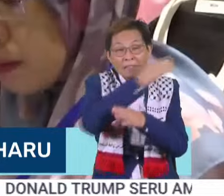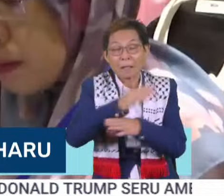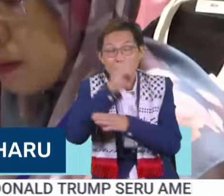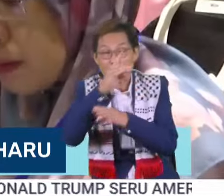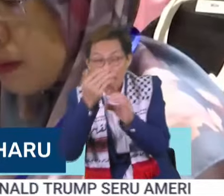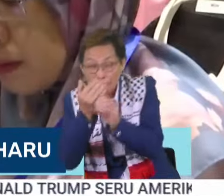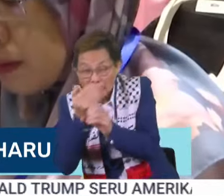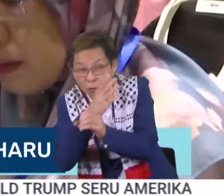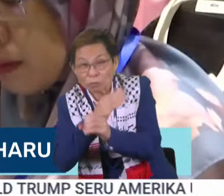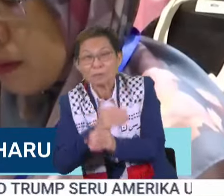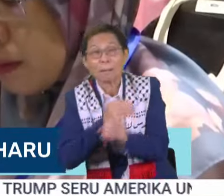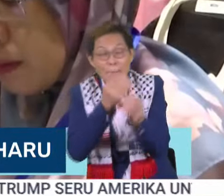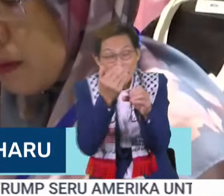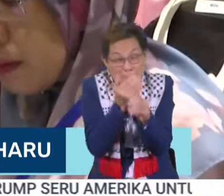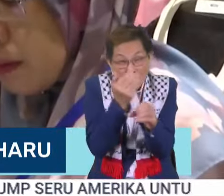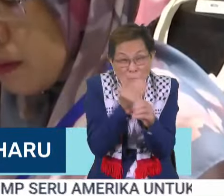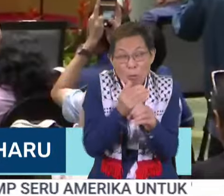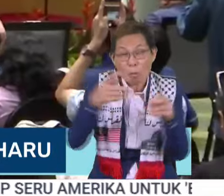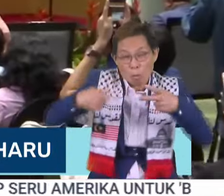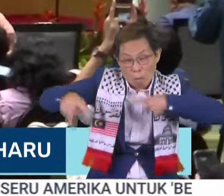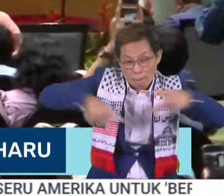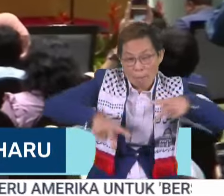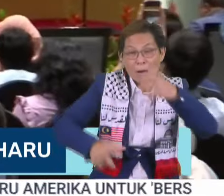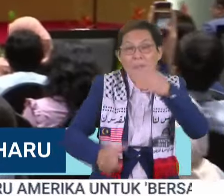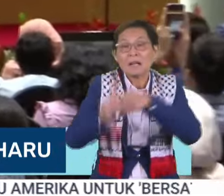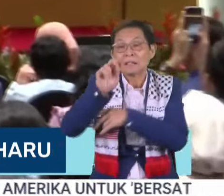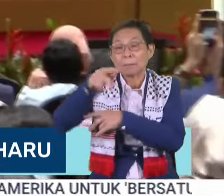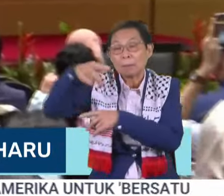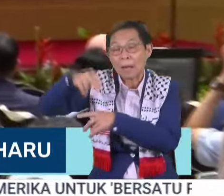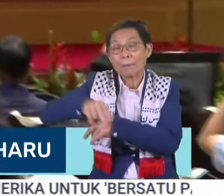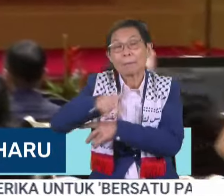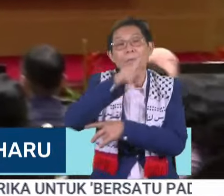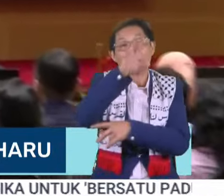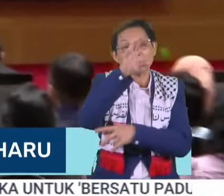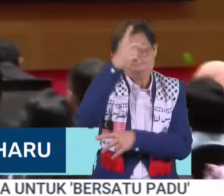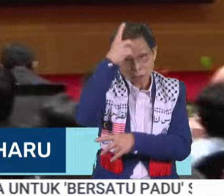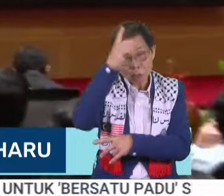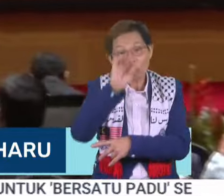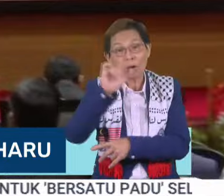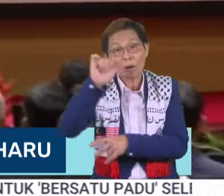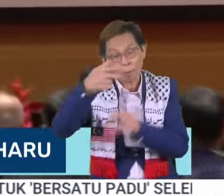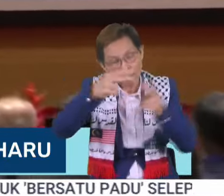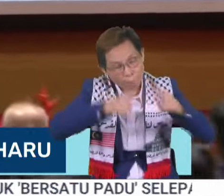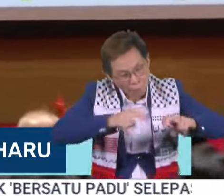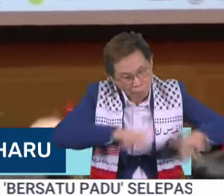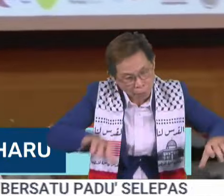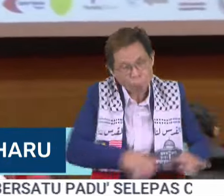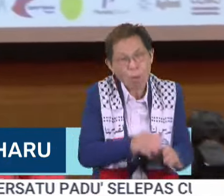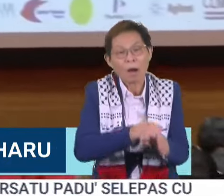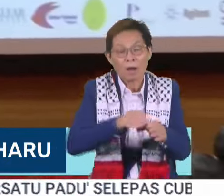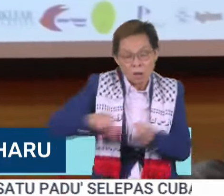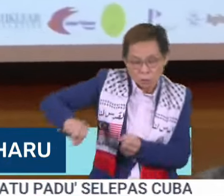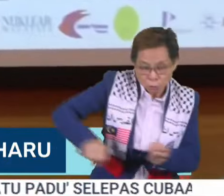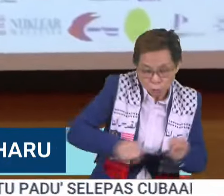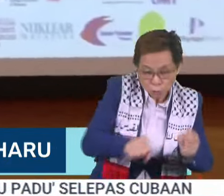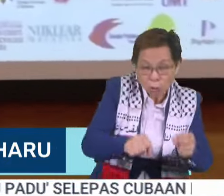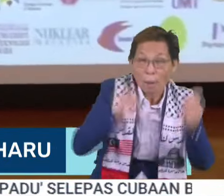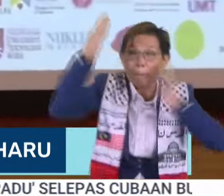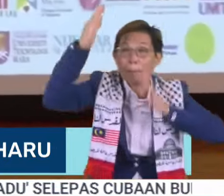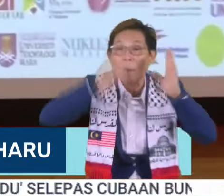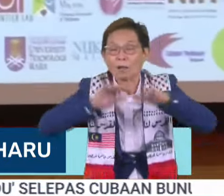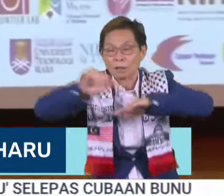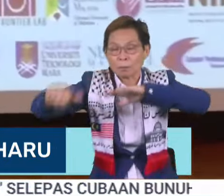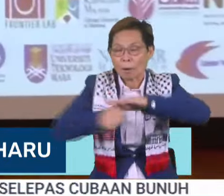dan juga mikroplastik. Timbalan Perdana Menteri Datuk Seri Fadhilah Yusof berkata, penyelidikan dilaksanakan di beberapa lembangan sungai di Malaysia